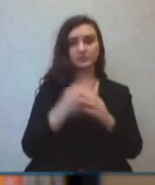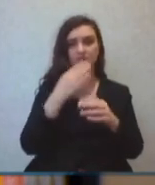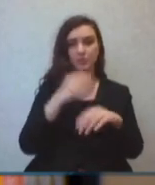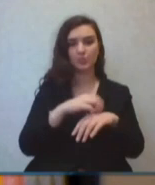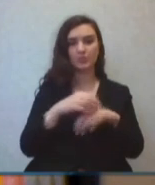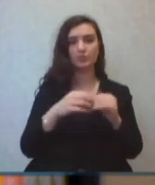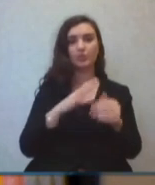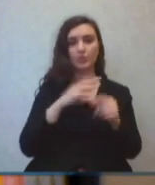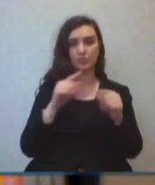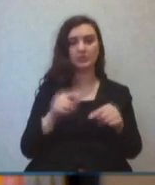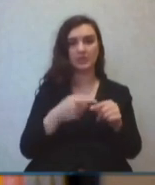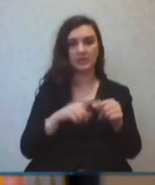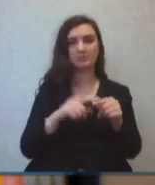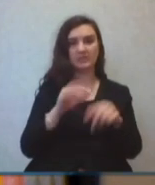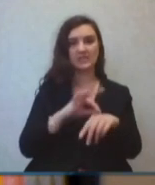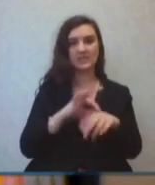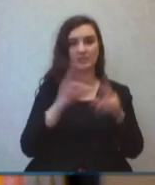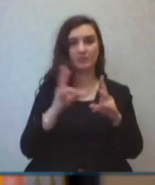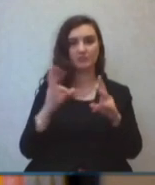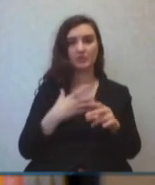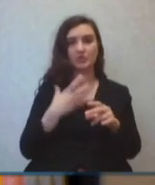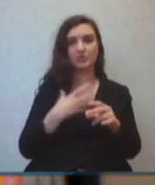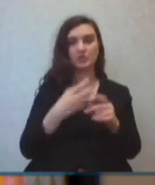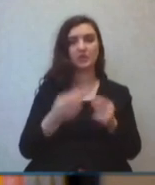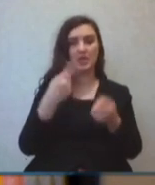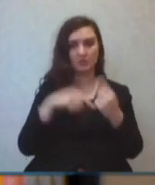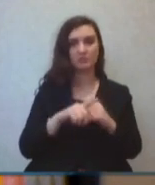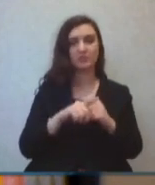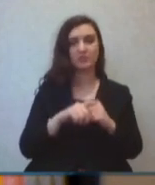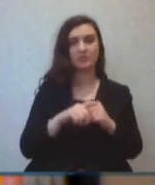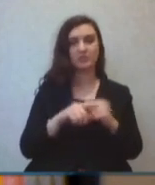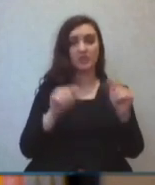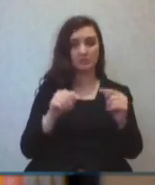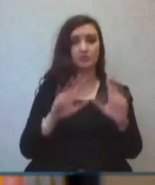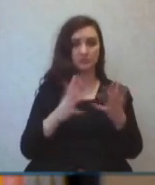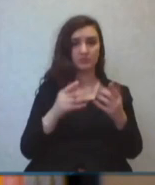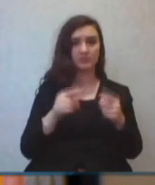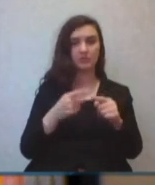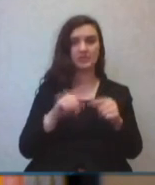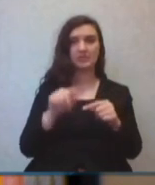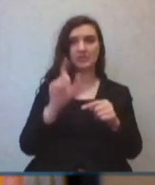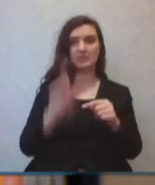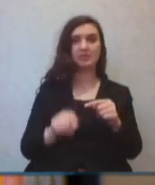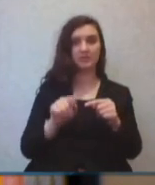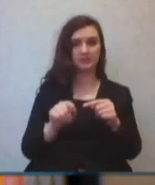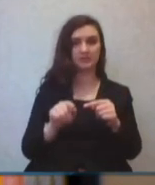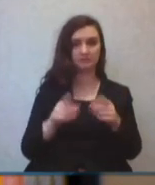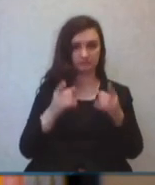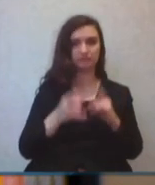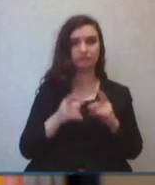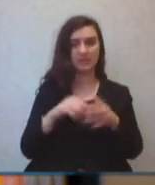ჰქონდა, აი ამ დასნებოვნების შიშიდან გამომდინარე, ამ შემთხვევაში ეს ადამიანი